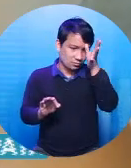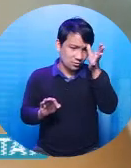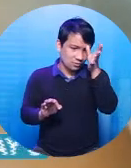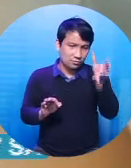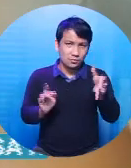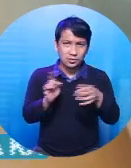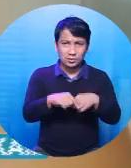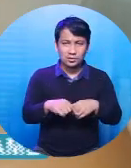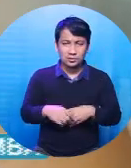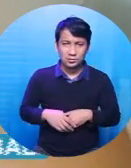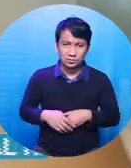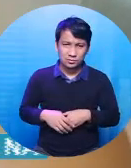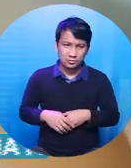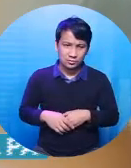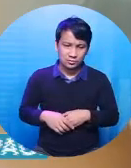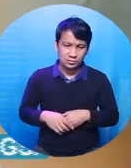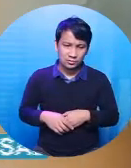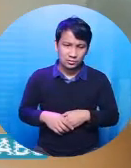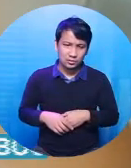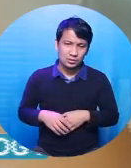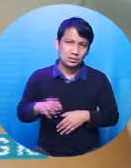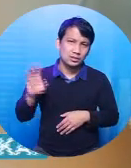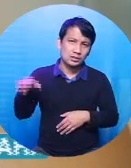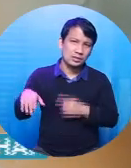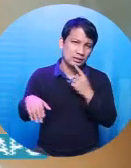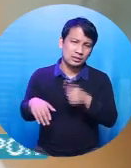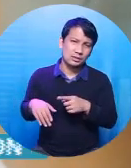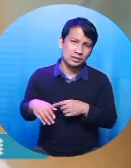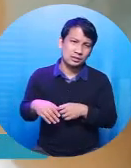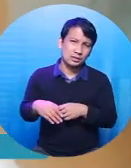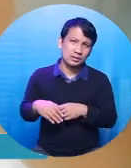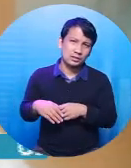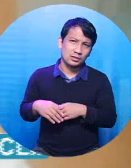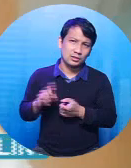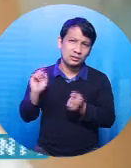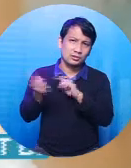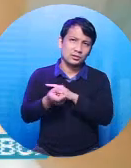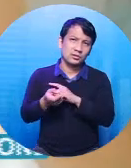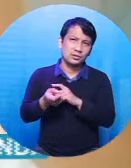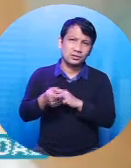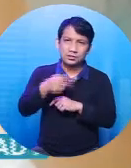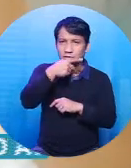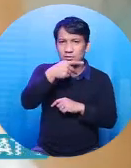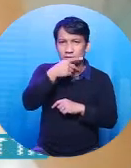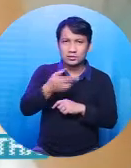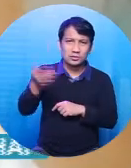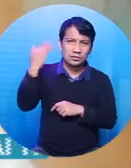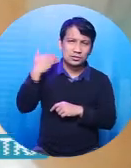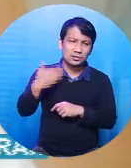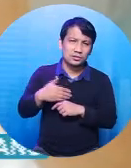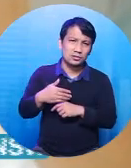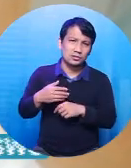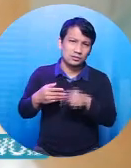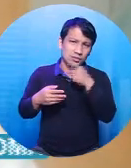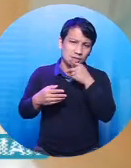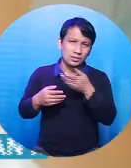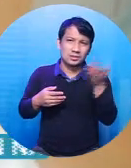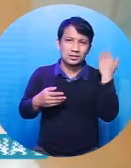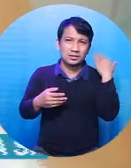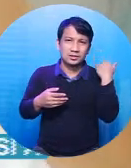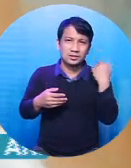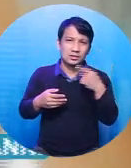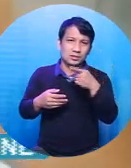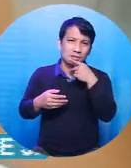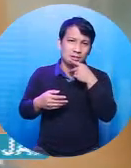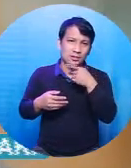account ni Papa. Kaya hindi ayaw na, ko ma, po na. Binago ko yung password, tsaka hindi na yun. Dati lang yun siya, ganun. Kasi